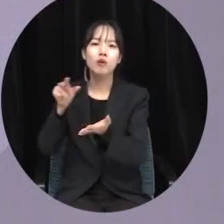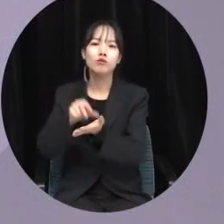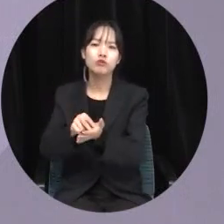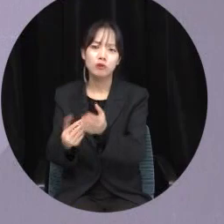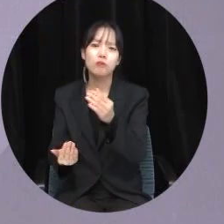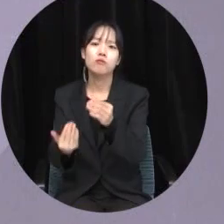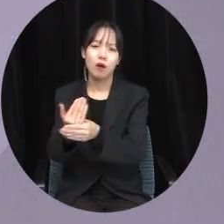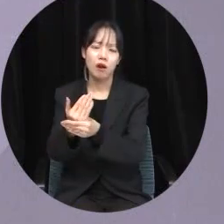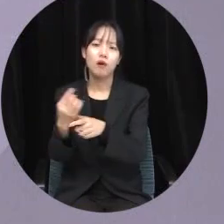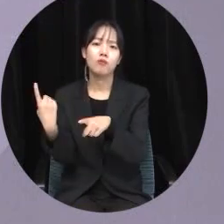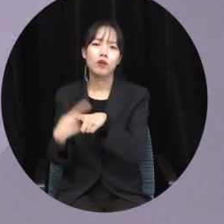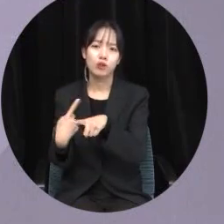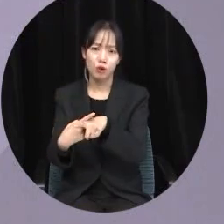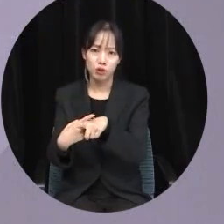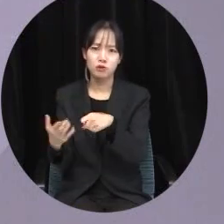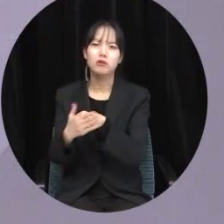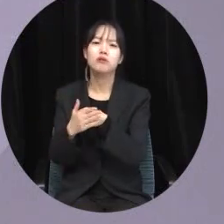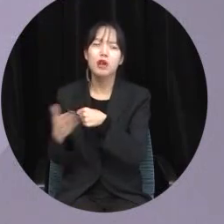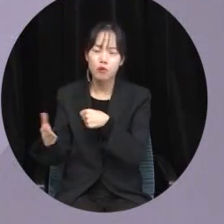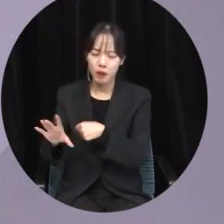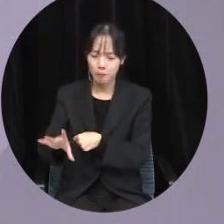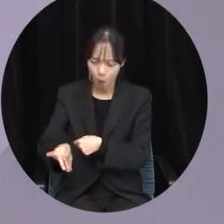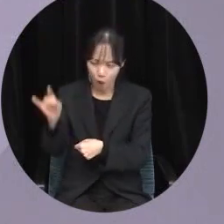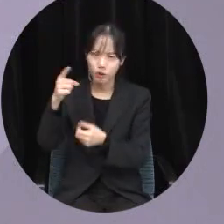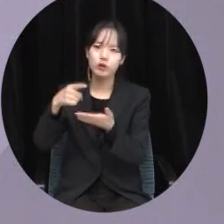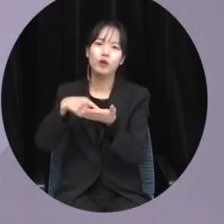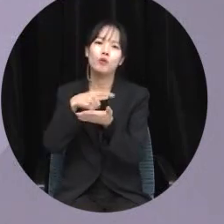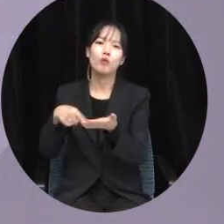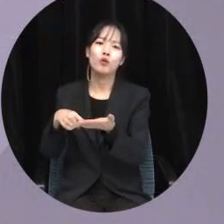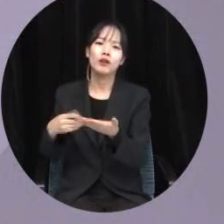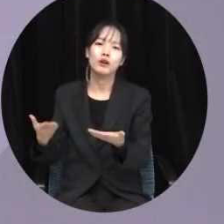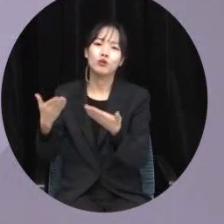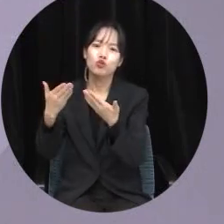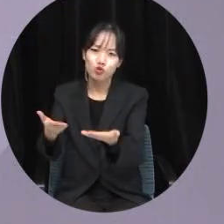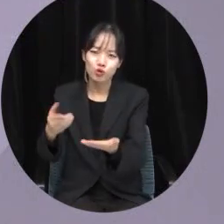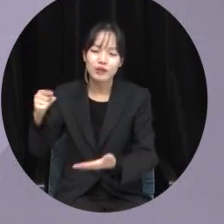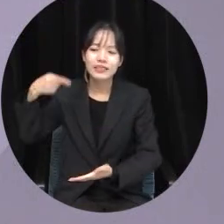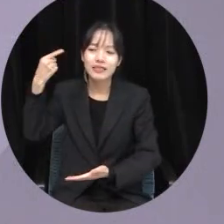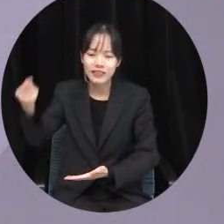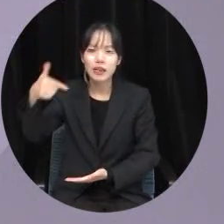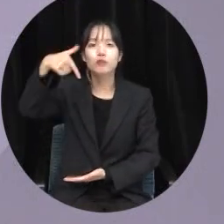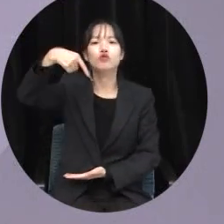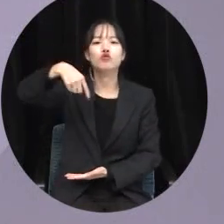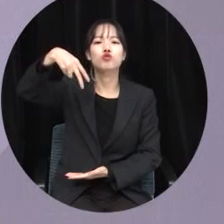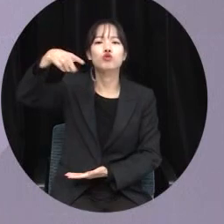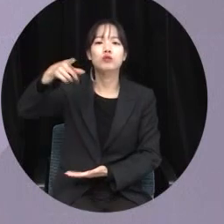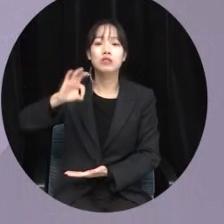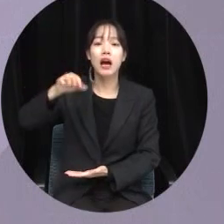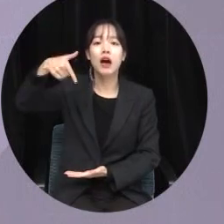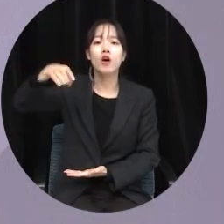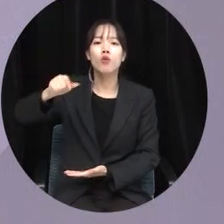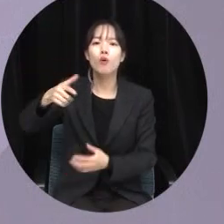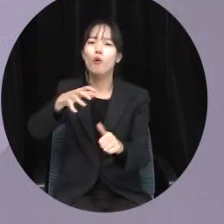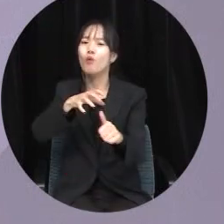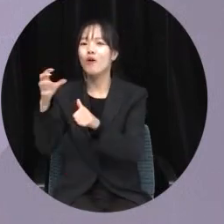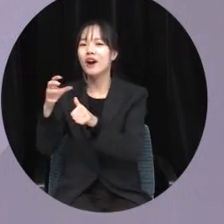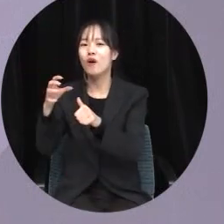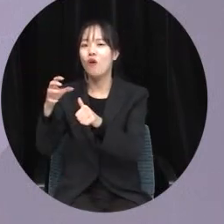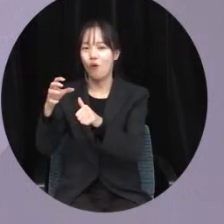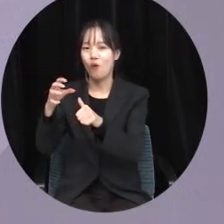만큼 선 구제 조치를 하고 추후에 구상권 행사를 통해서 회수한다면 충분히